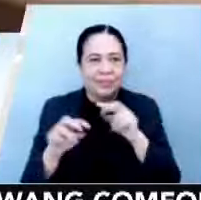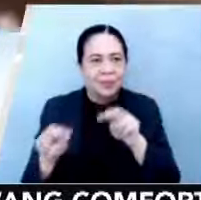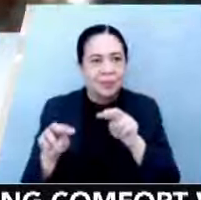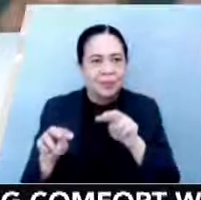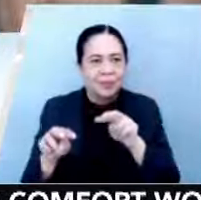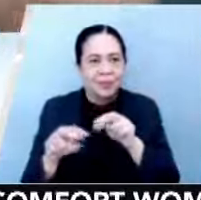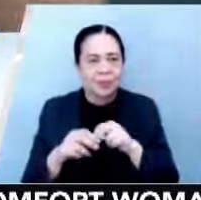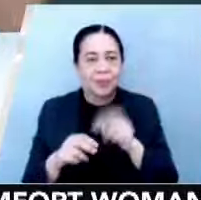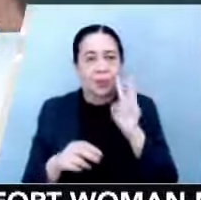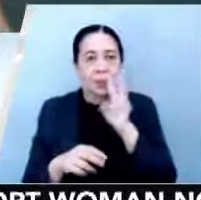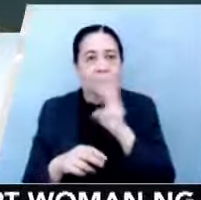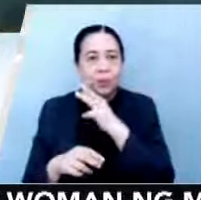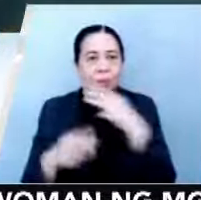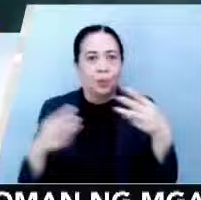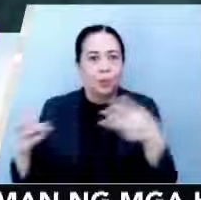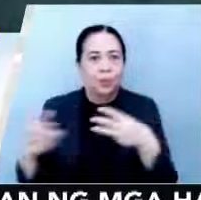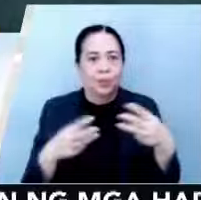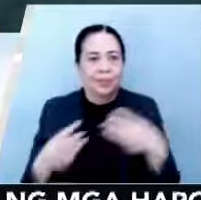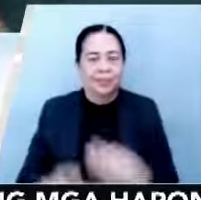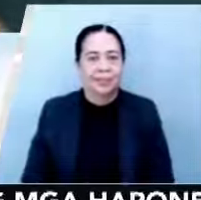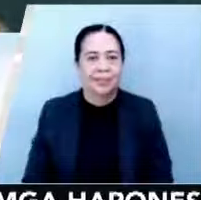War.